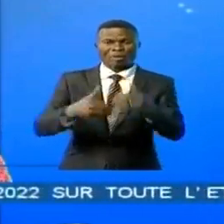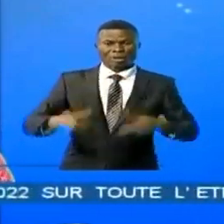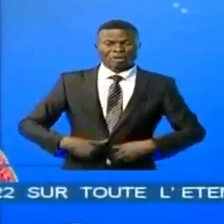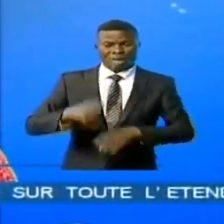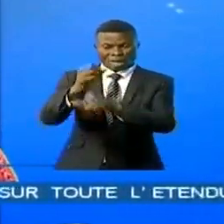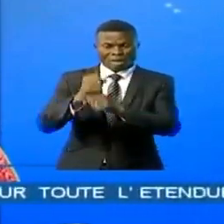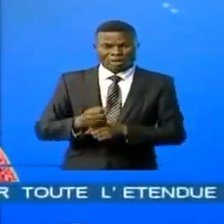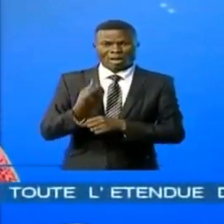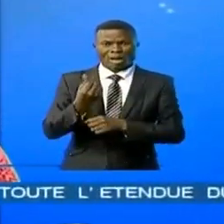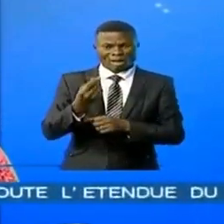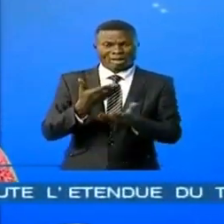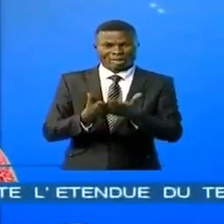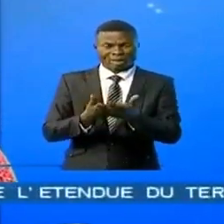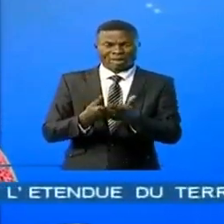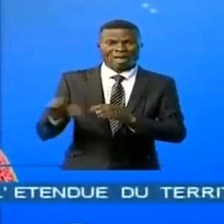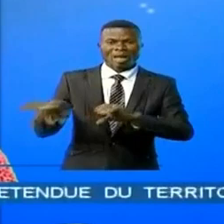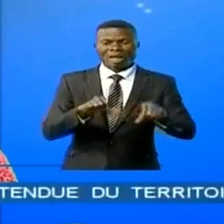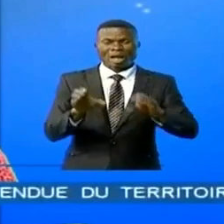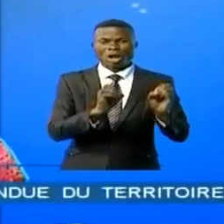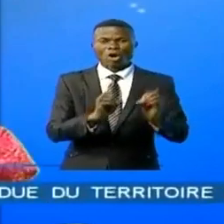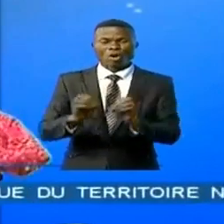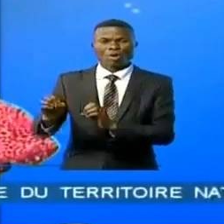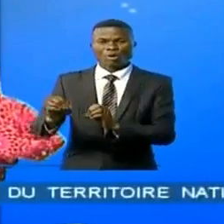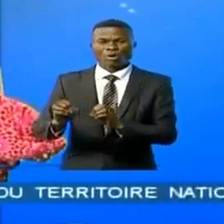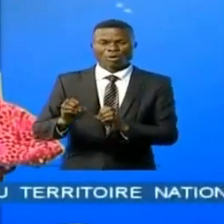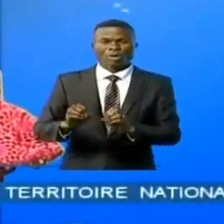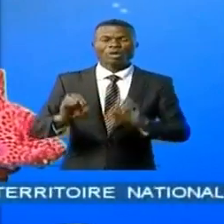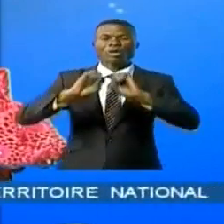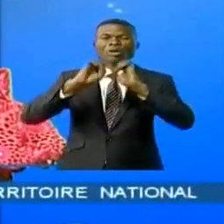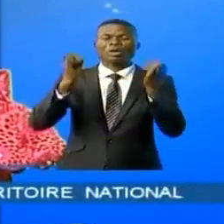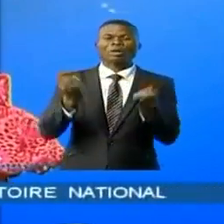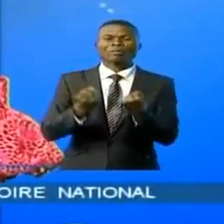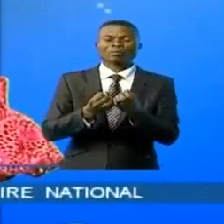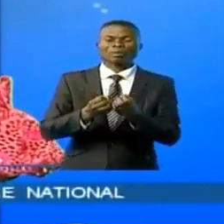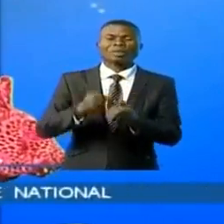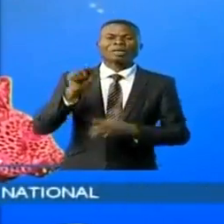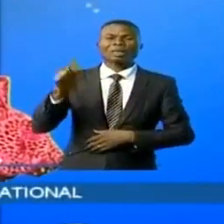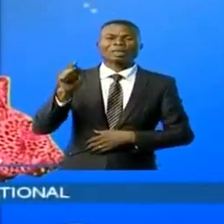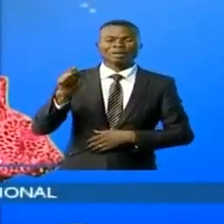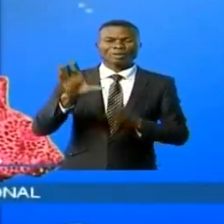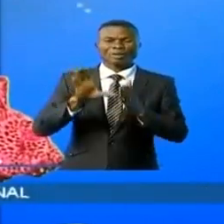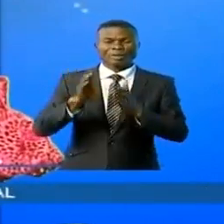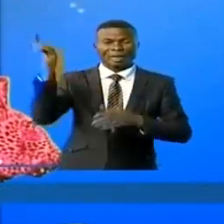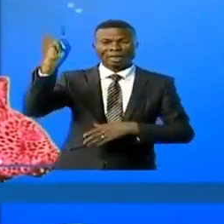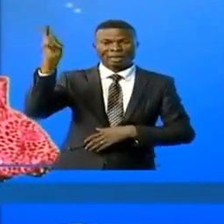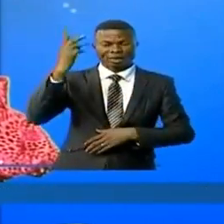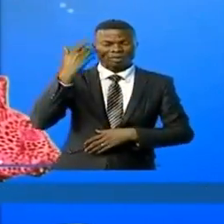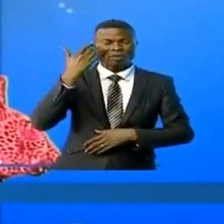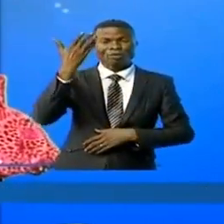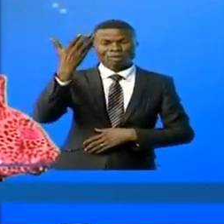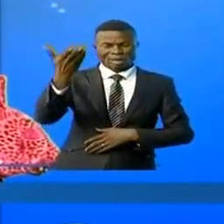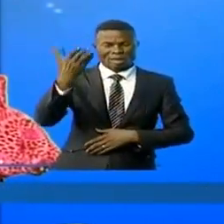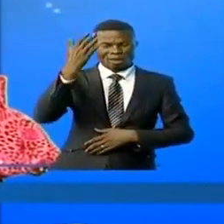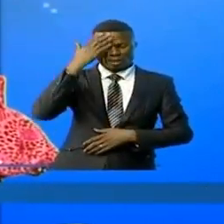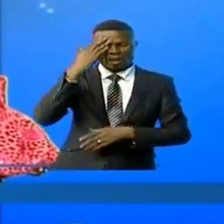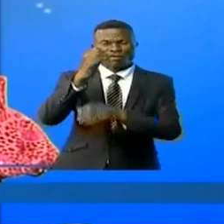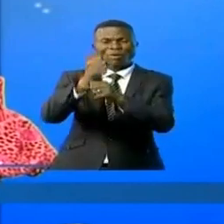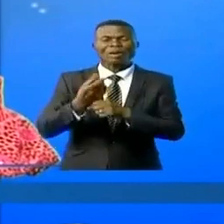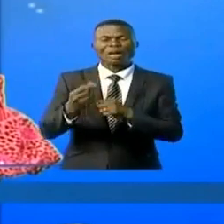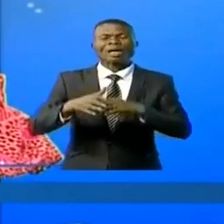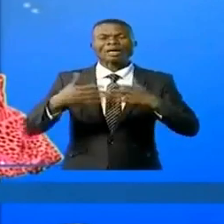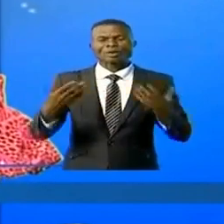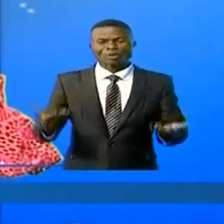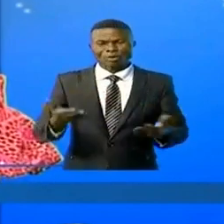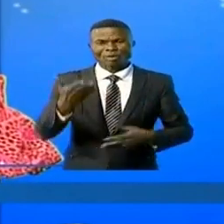l'enveloppent au cours d'une cérémonie organisée par l'écurie baisser d'ici de tin tin beaux mots betting ali sans ben ali dieu merci ce cas était là pour le